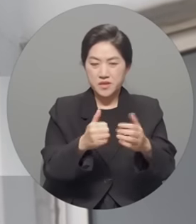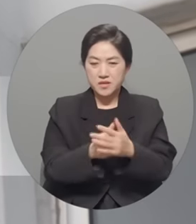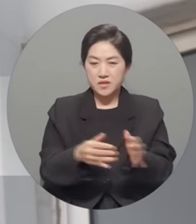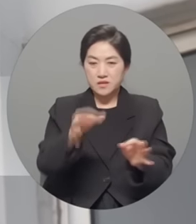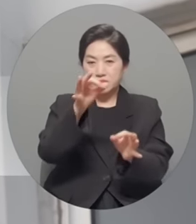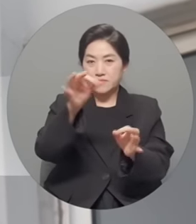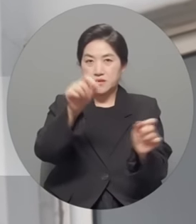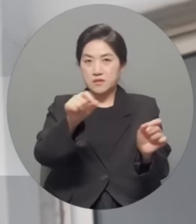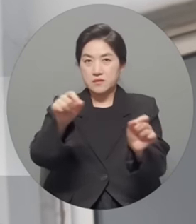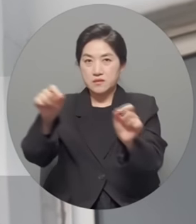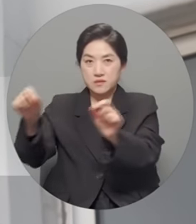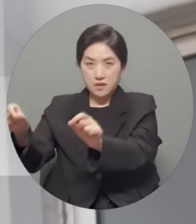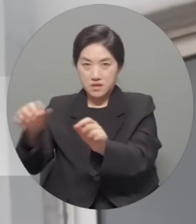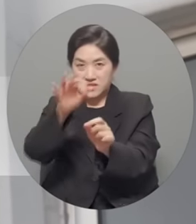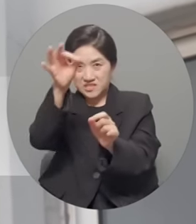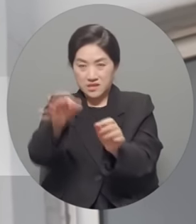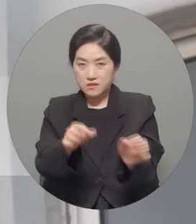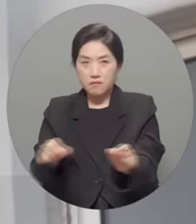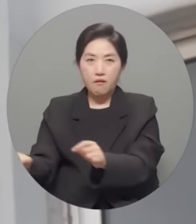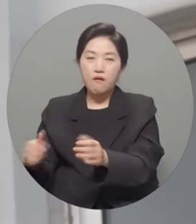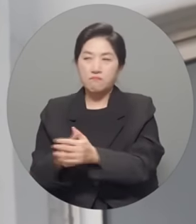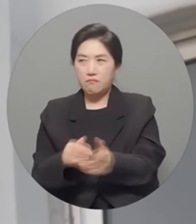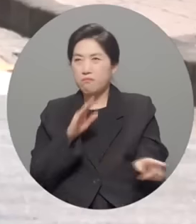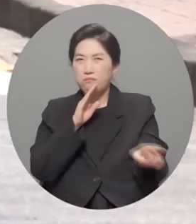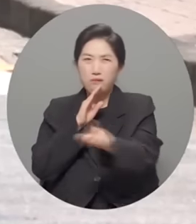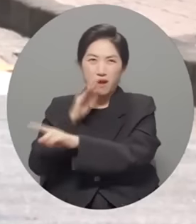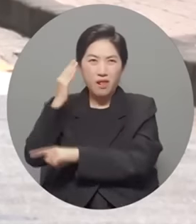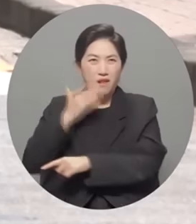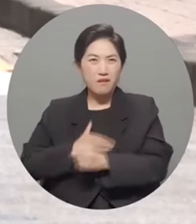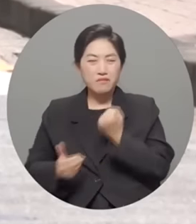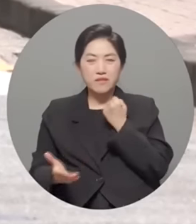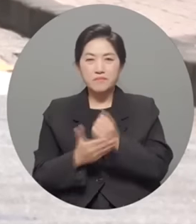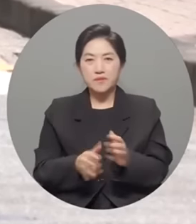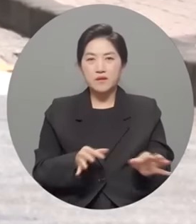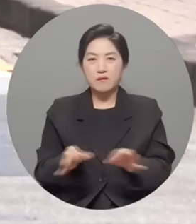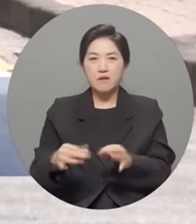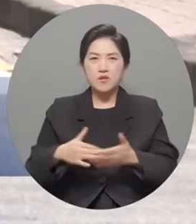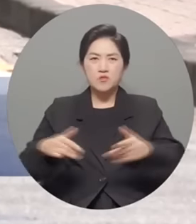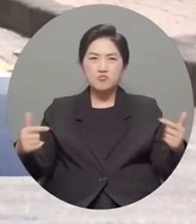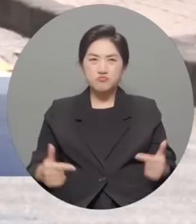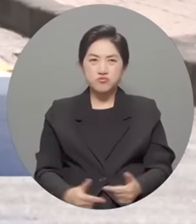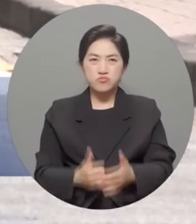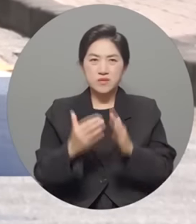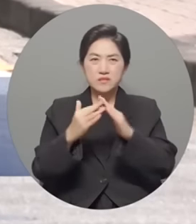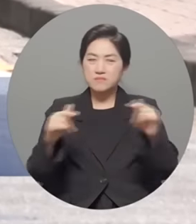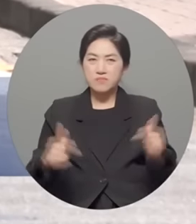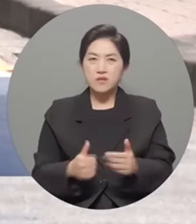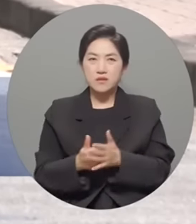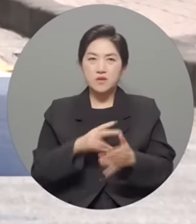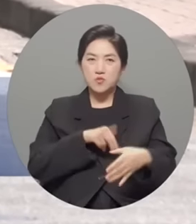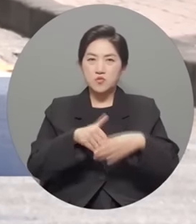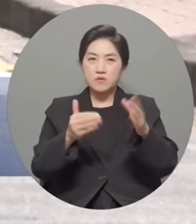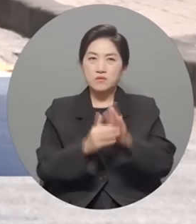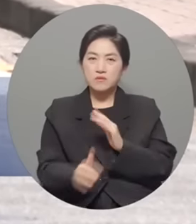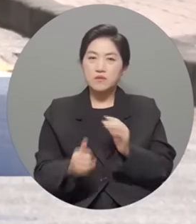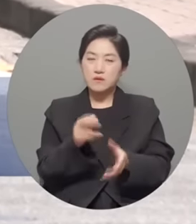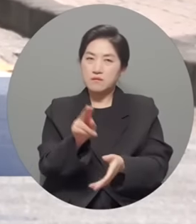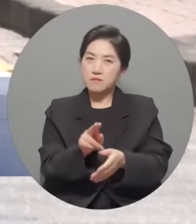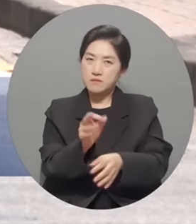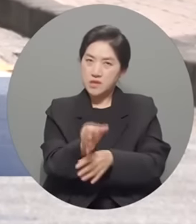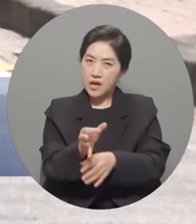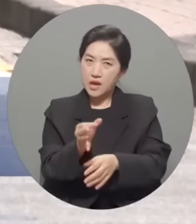기정사실처럼 받아들여지면서 거래량도 급격히 얼어붙고 있습니다. 총선 끝나고는 한 두세 개는 나갔어요,